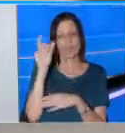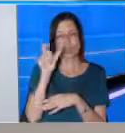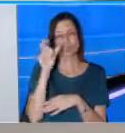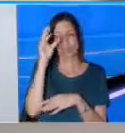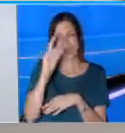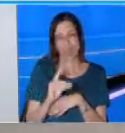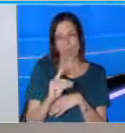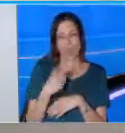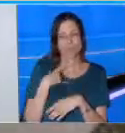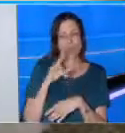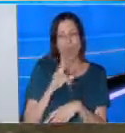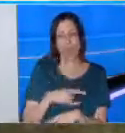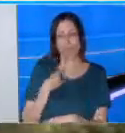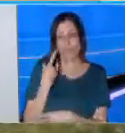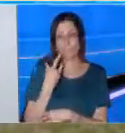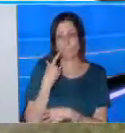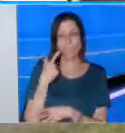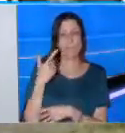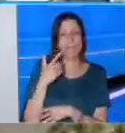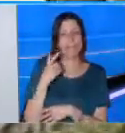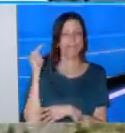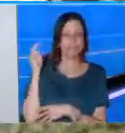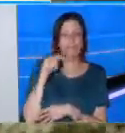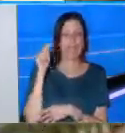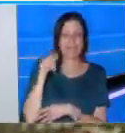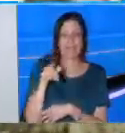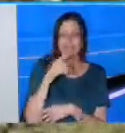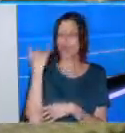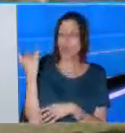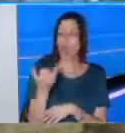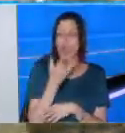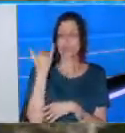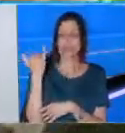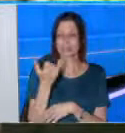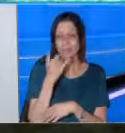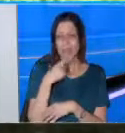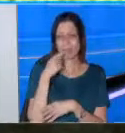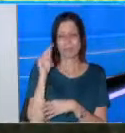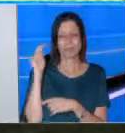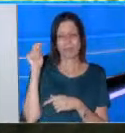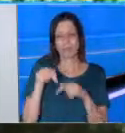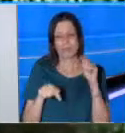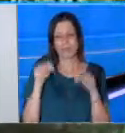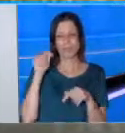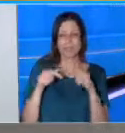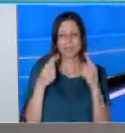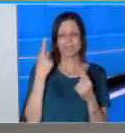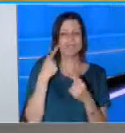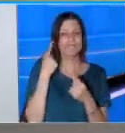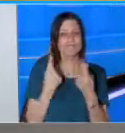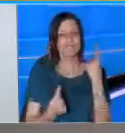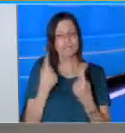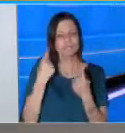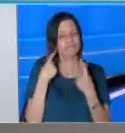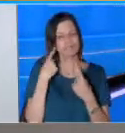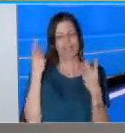לומר, שחווים את הירי הזה כל הזמן. את יודעת, מכנים את זה טפטופים, אבל צריך להבין שטפטופים זה ירי